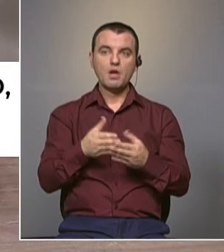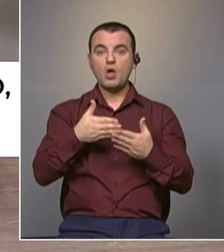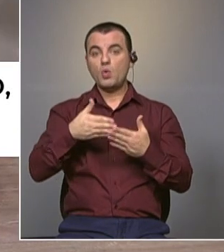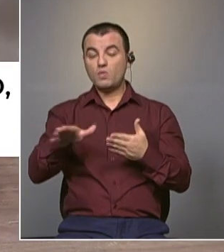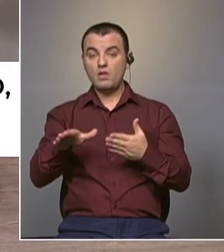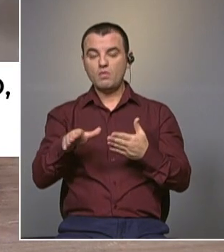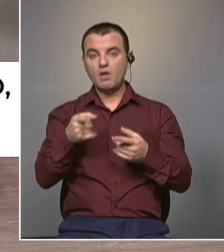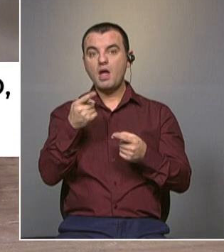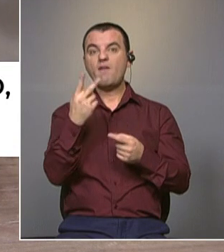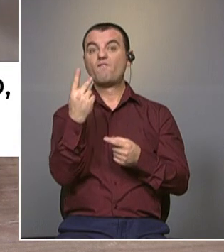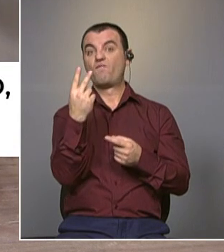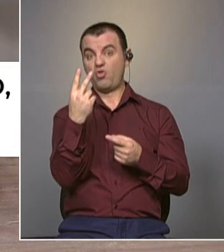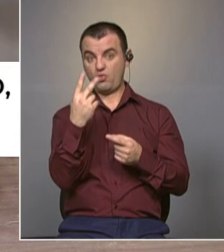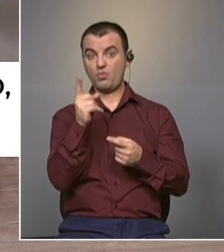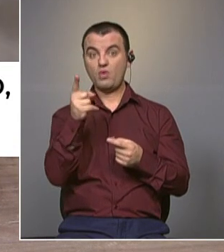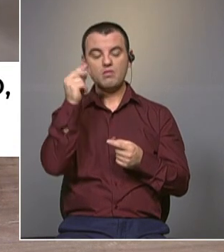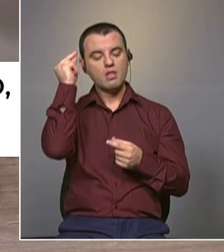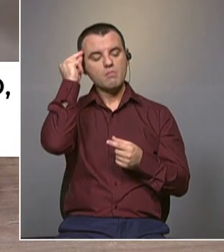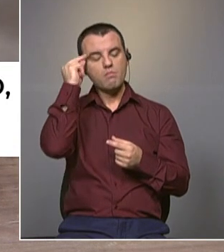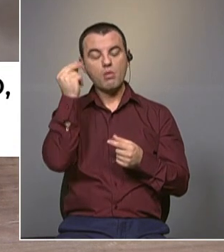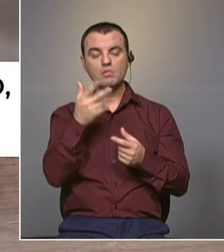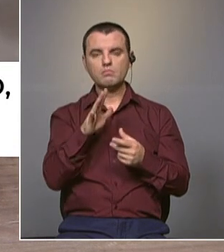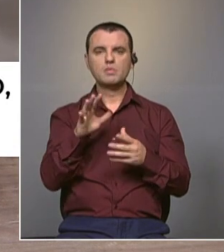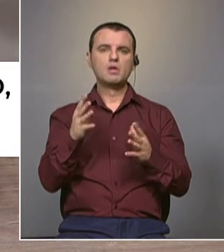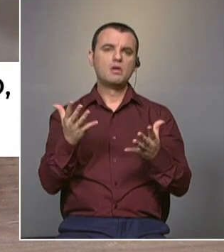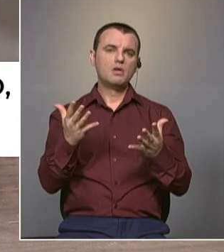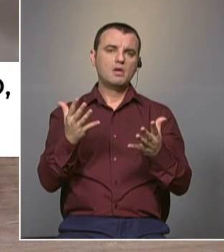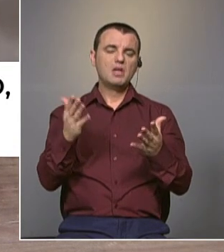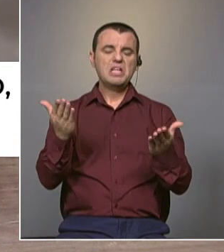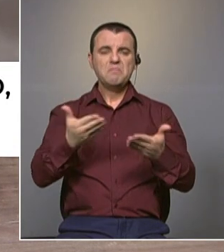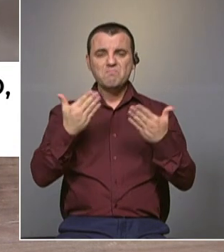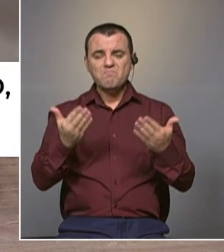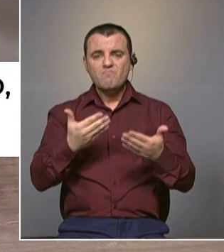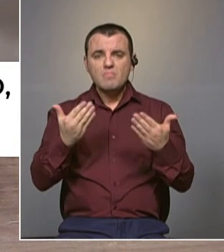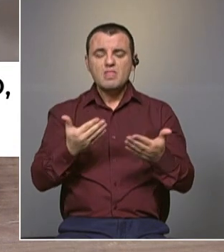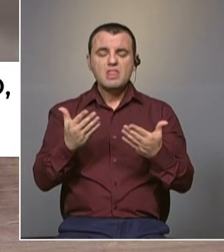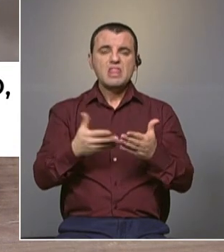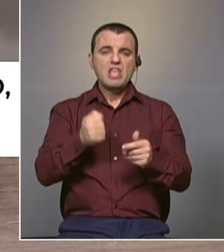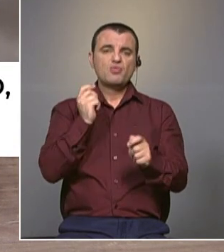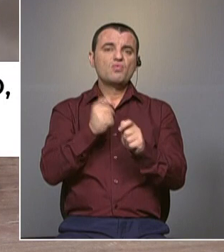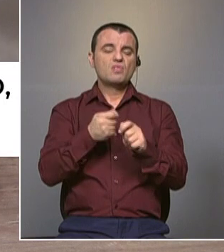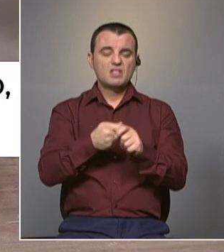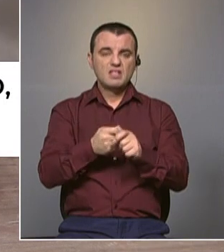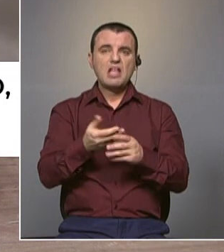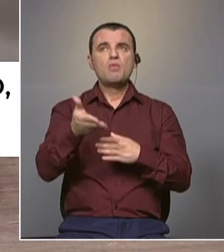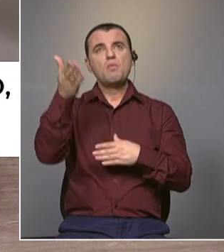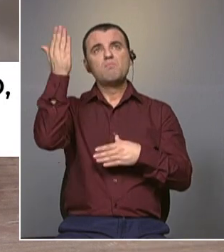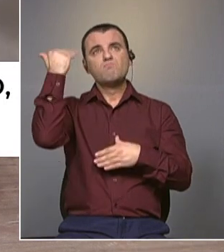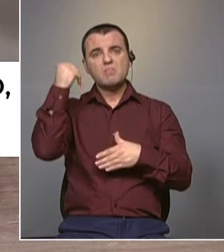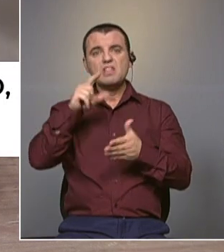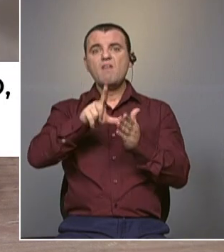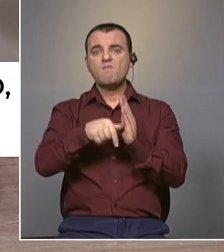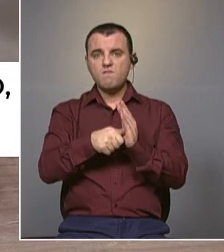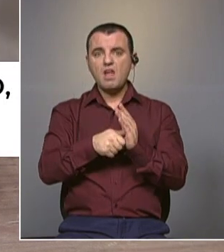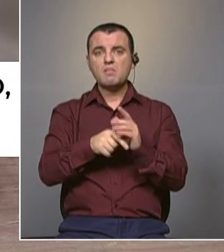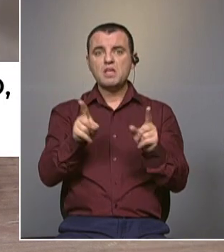това, другата аксиома, която трябва да си припомним, ако ще и нещо създадено преди време да